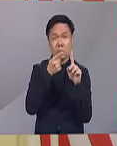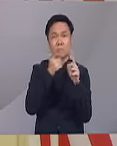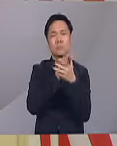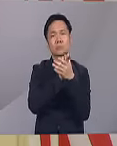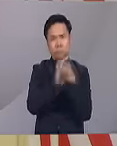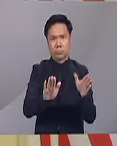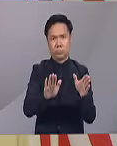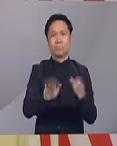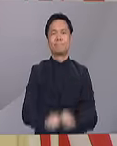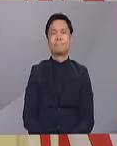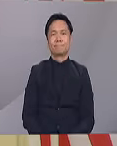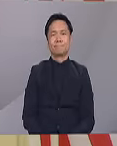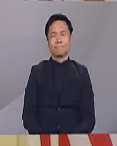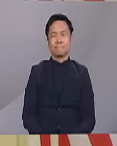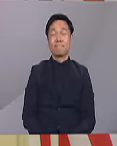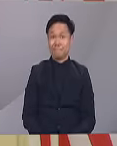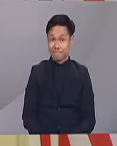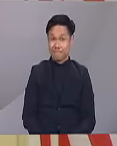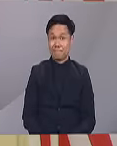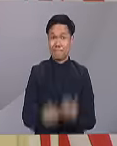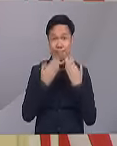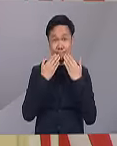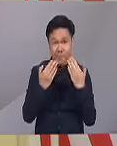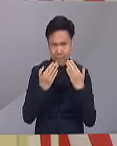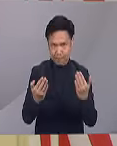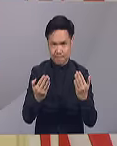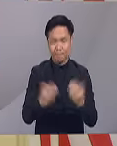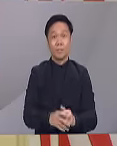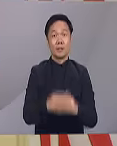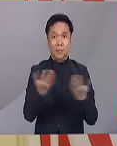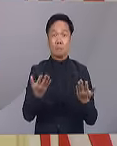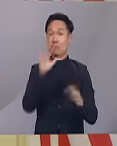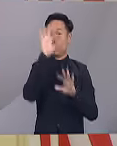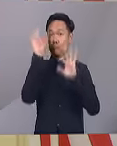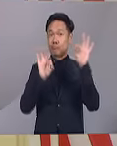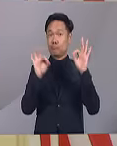home, stay safe. Terima kasih. Saya buka kepada soalan.